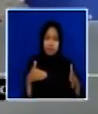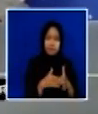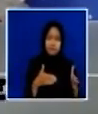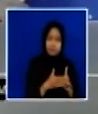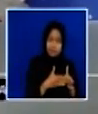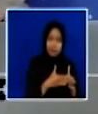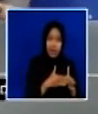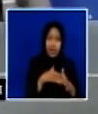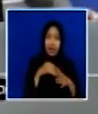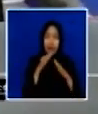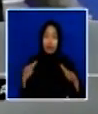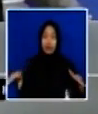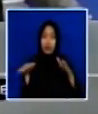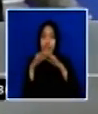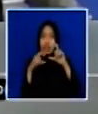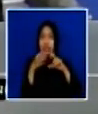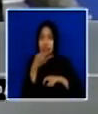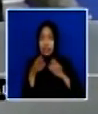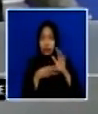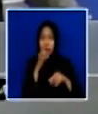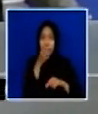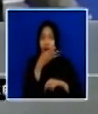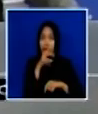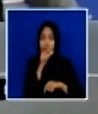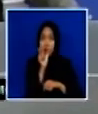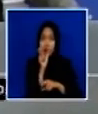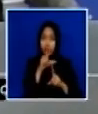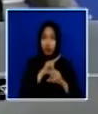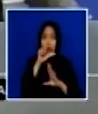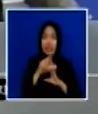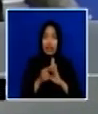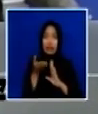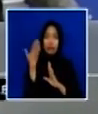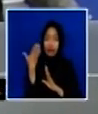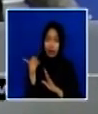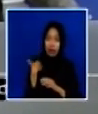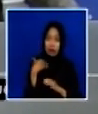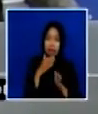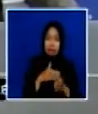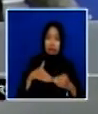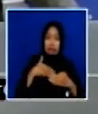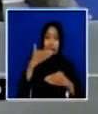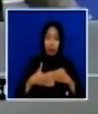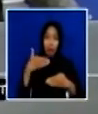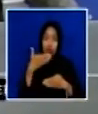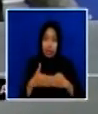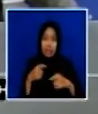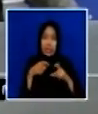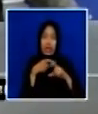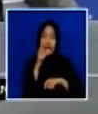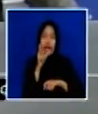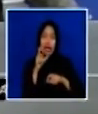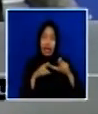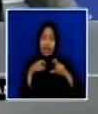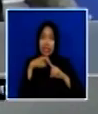sungai lepra desa sumberwuluh Kecamatan candipuro Kabupaten Lumajang kemarin secara bertahap excavator tersebut membantu